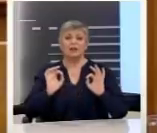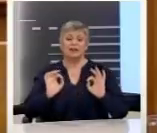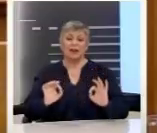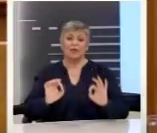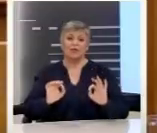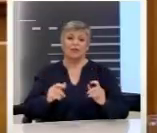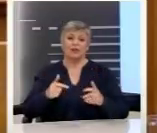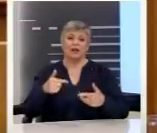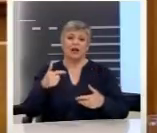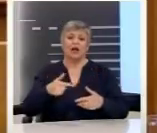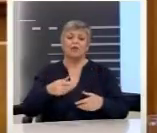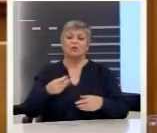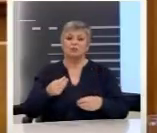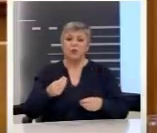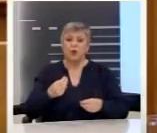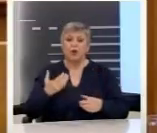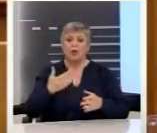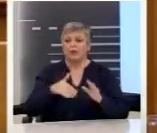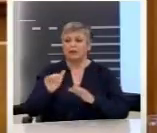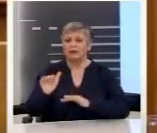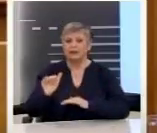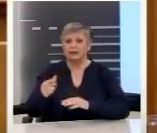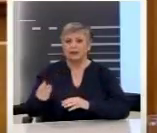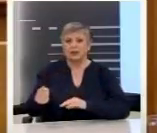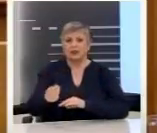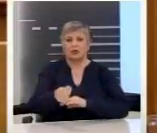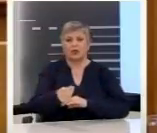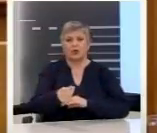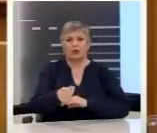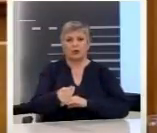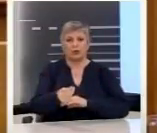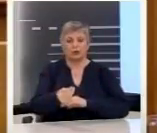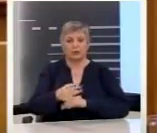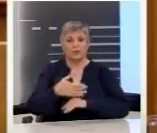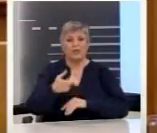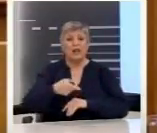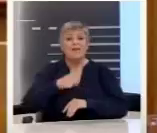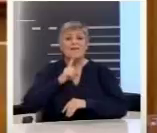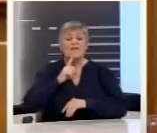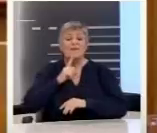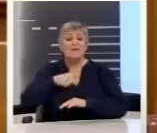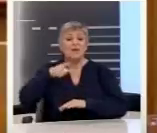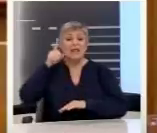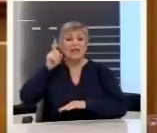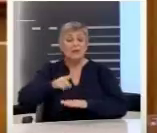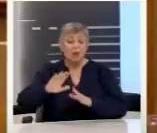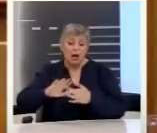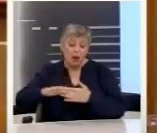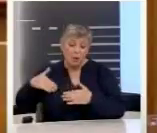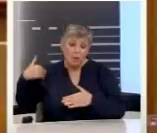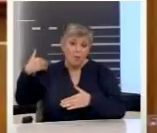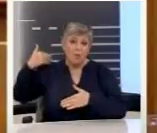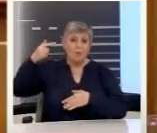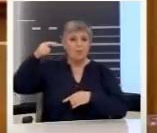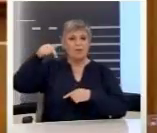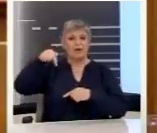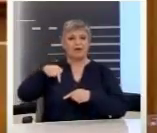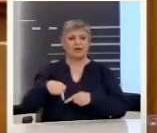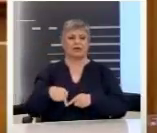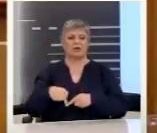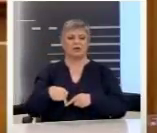που προάγει το συγκεκριμένο δημοσίευμα. Από εκείνη την ημέρα και μέχρι σήμερα